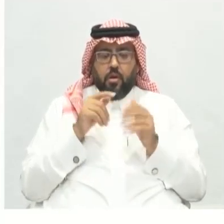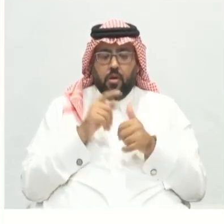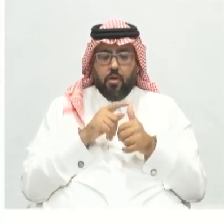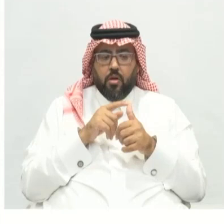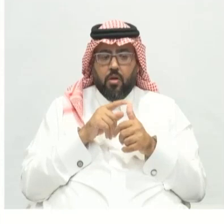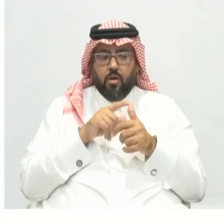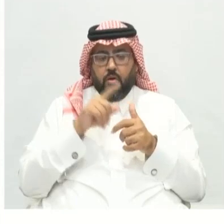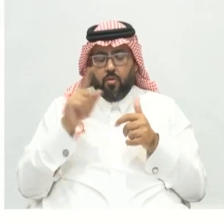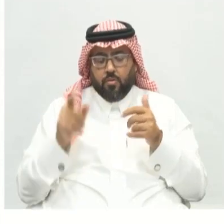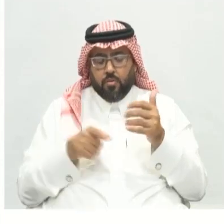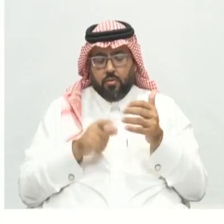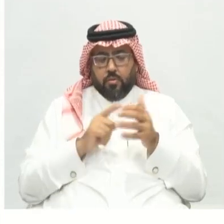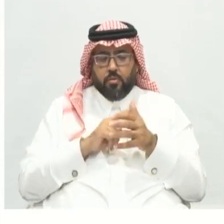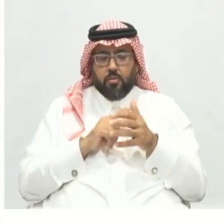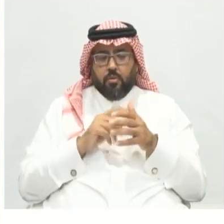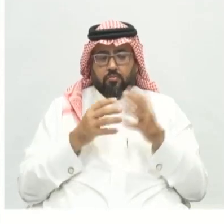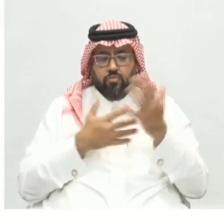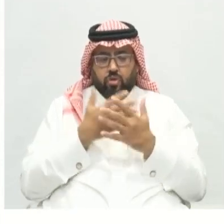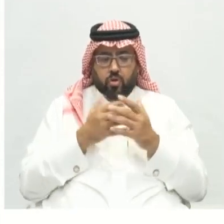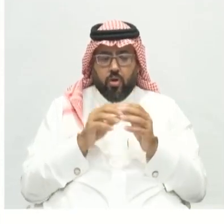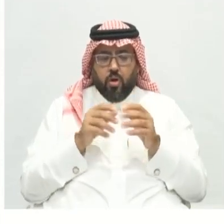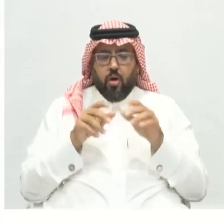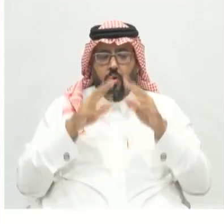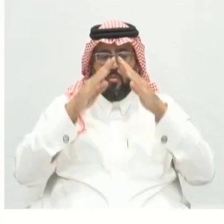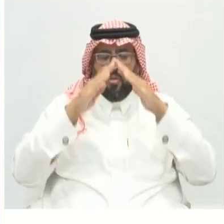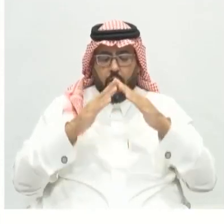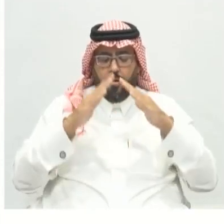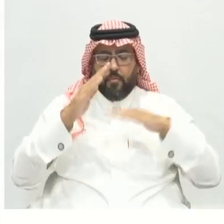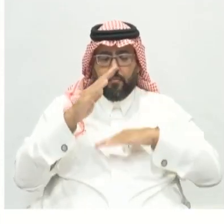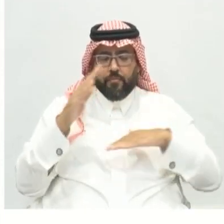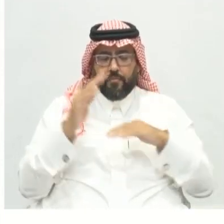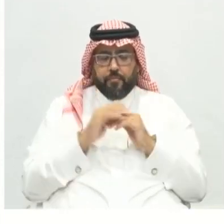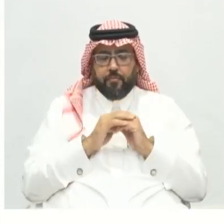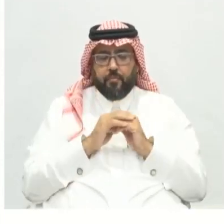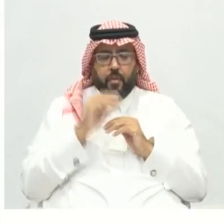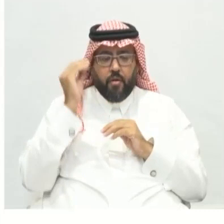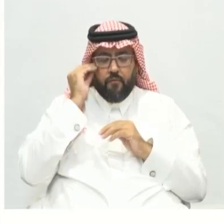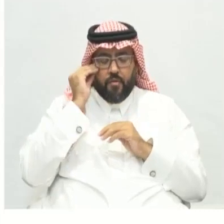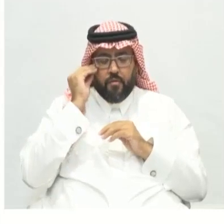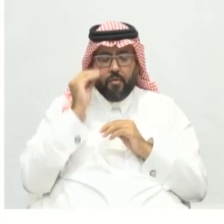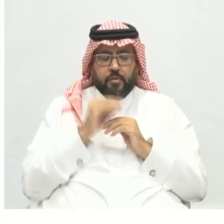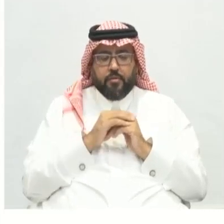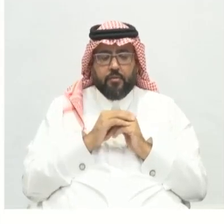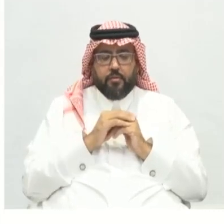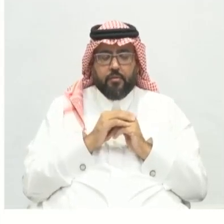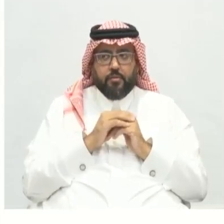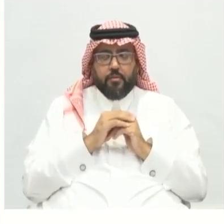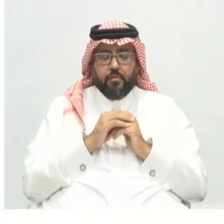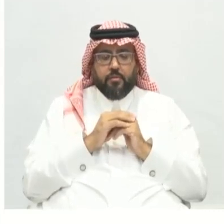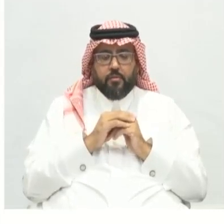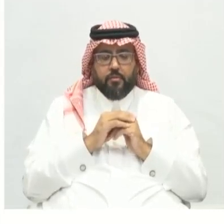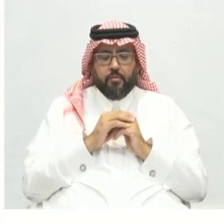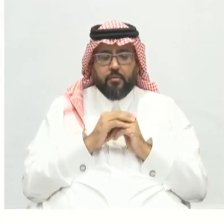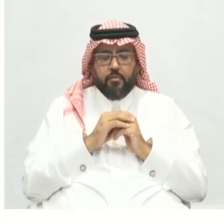ونهايه واضحه تتشكل عناصر مثلث اداره المشروع من تعرفنا على عناصر اداره المشروع